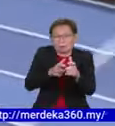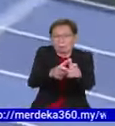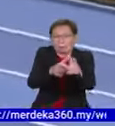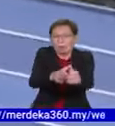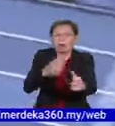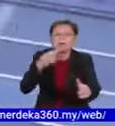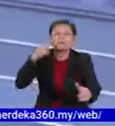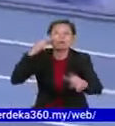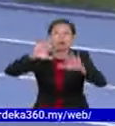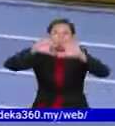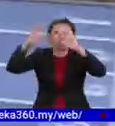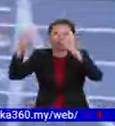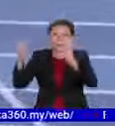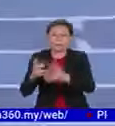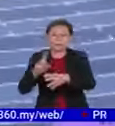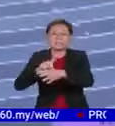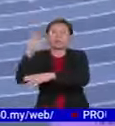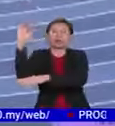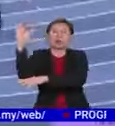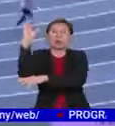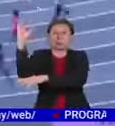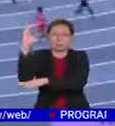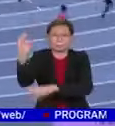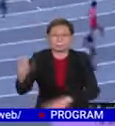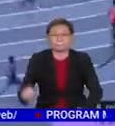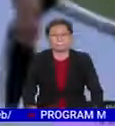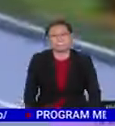olahraga remaja dunia di Colombia.